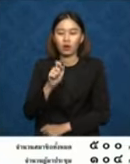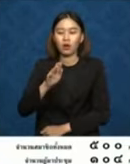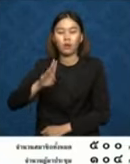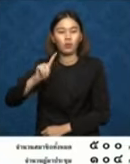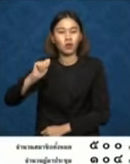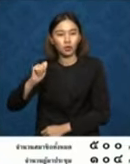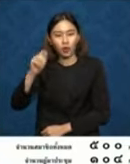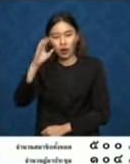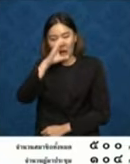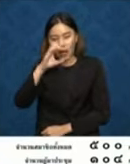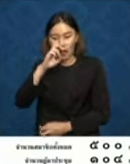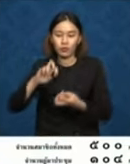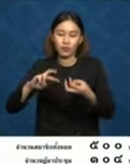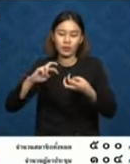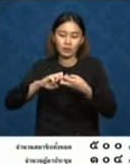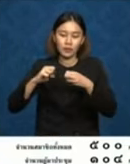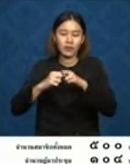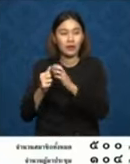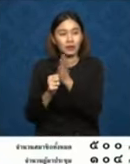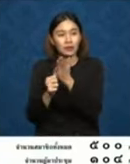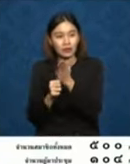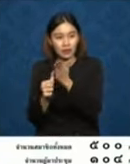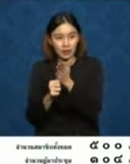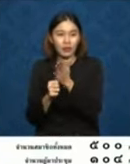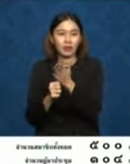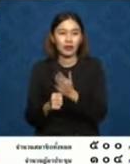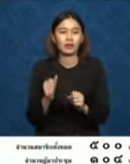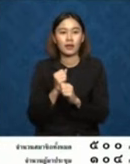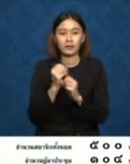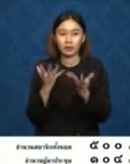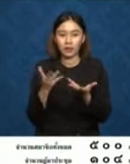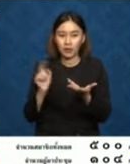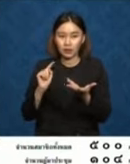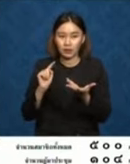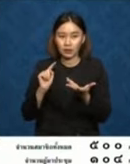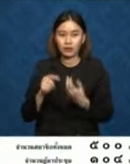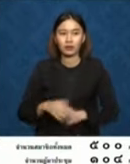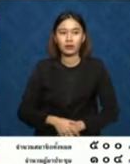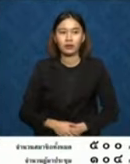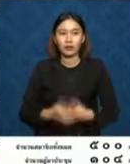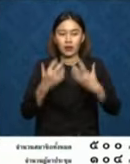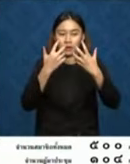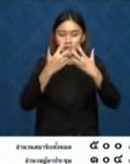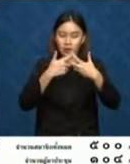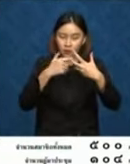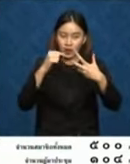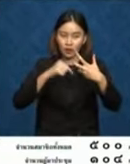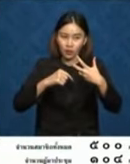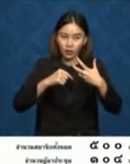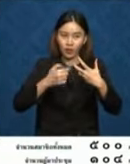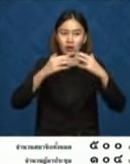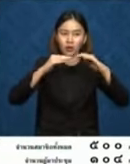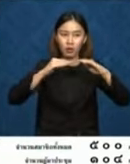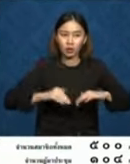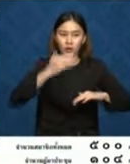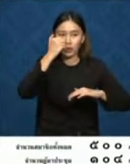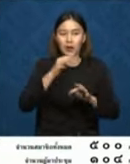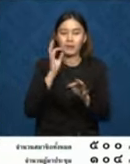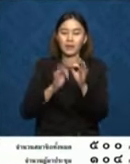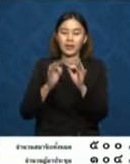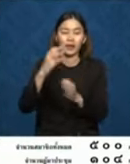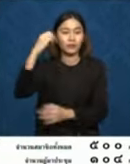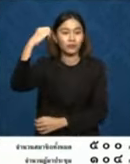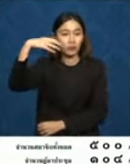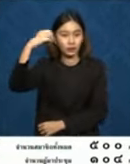พยุก็ได้หาทางแก้ไขปัญหาโดยการลดกำลังเครื่องสูบน้ำลงเพื่อประหยัดค่าไฟฟ้